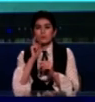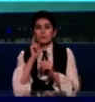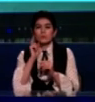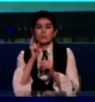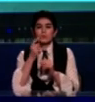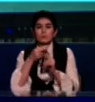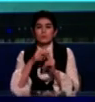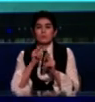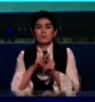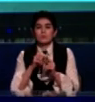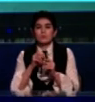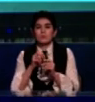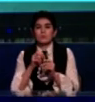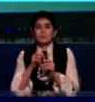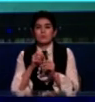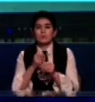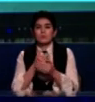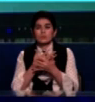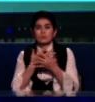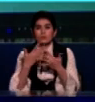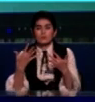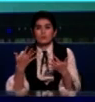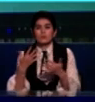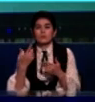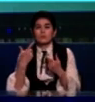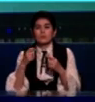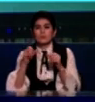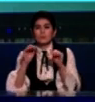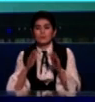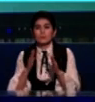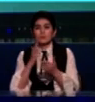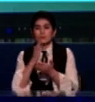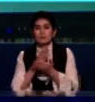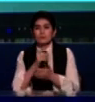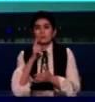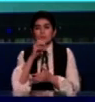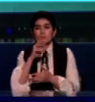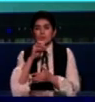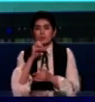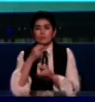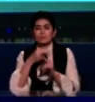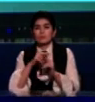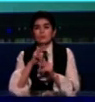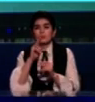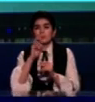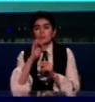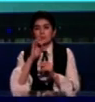пластиды в зеленых растениях, где у нас имеется хлорофилл, это